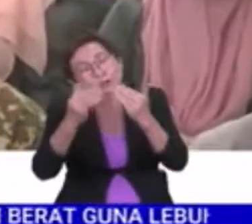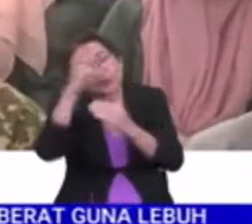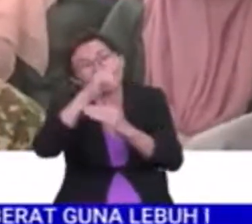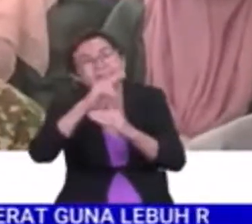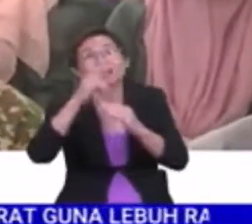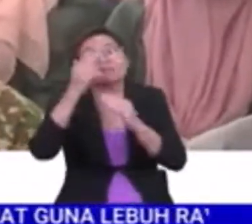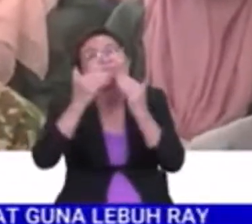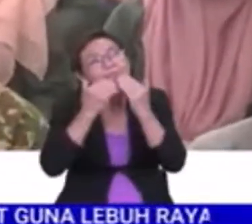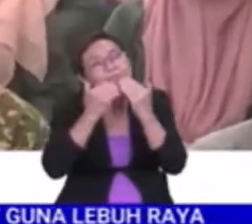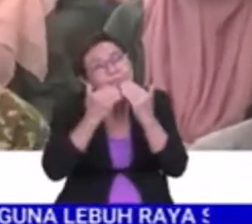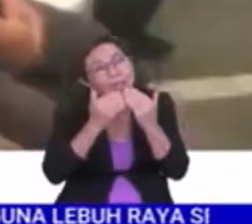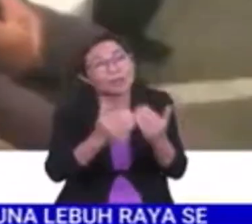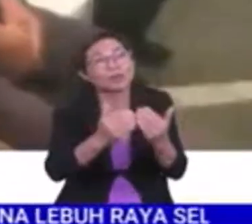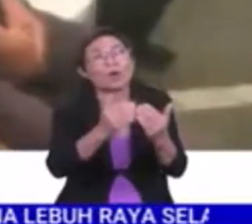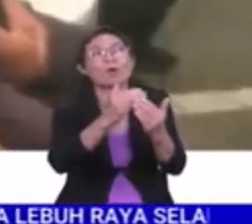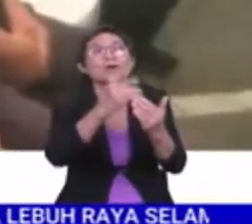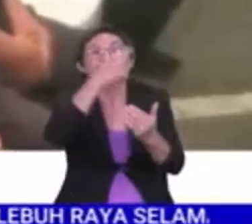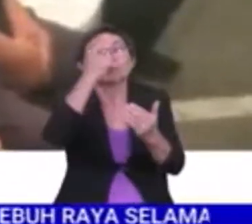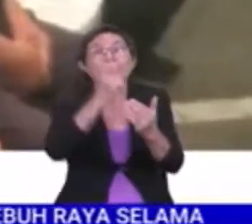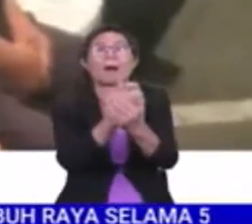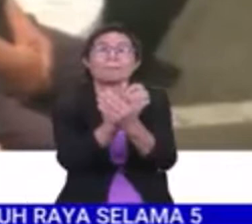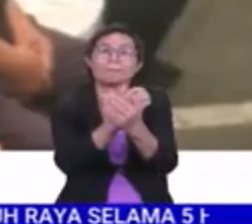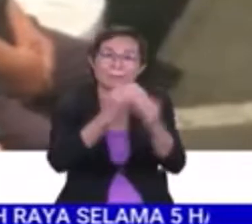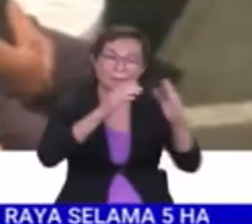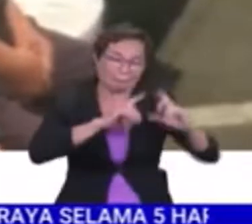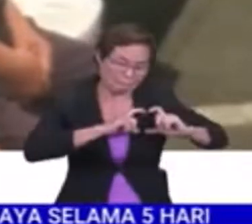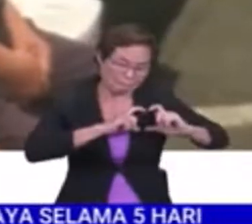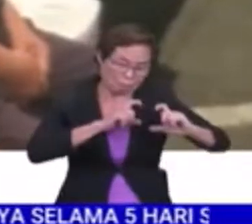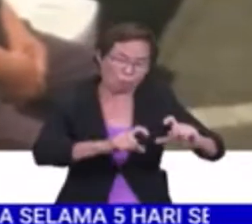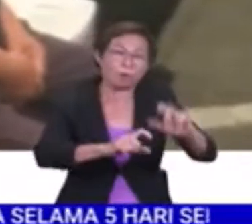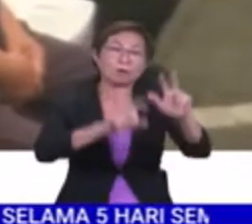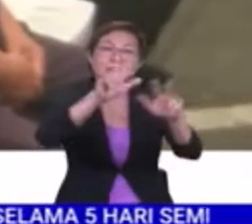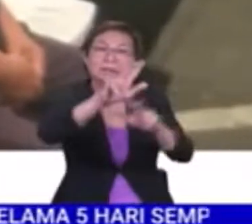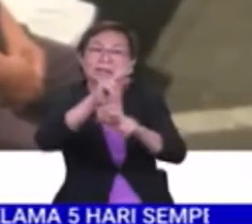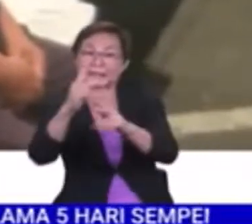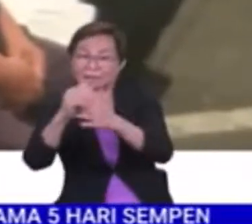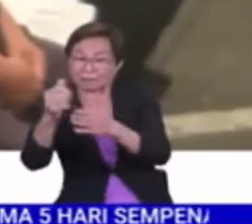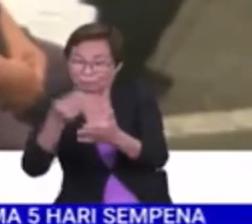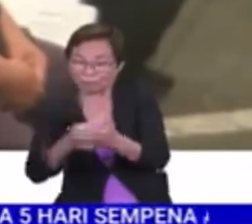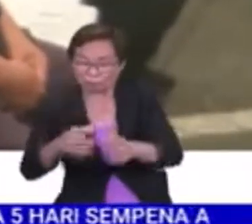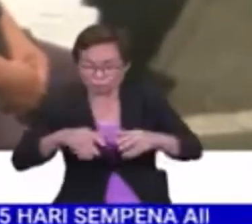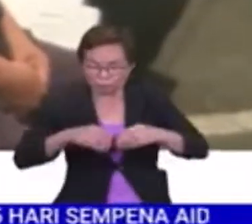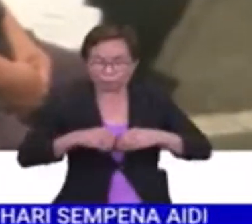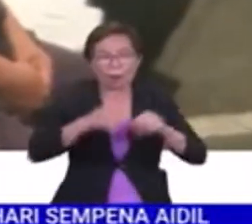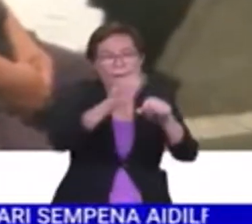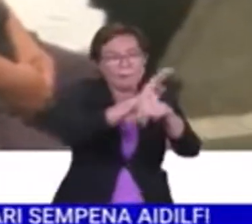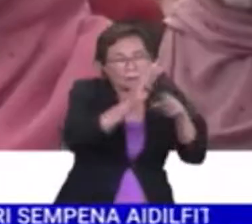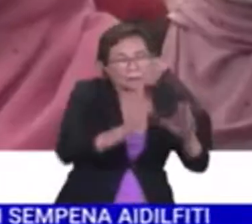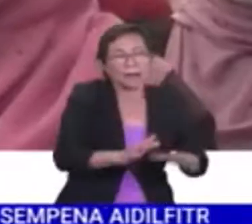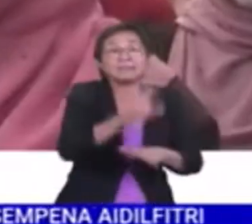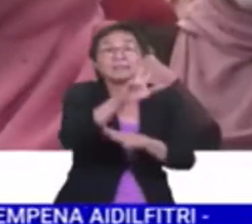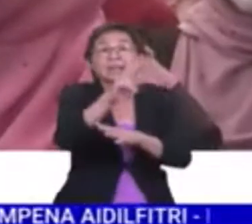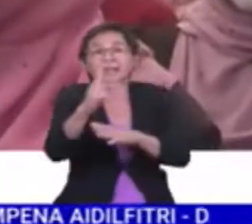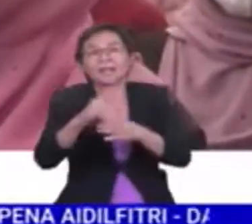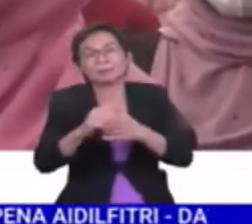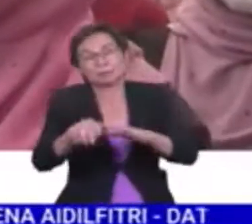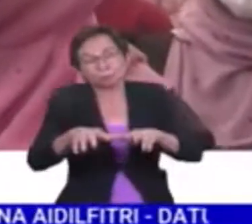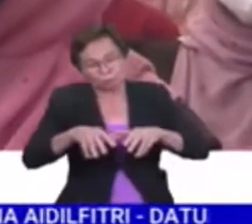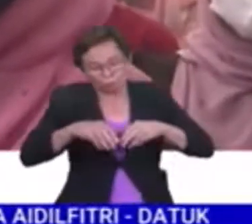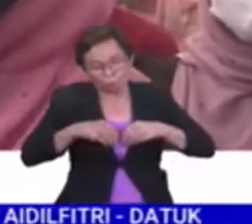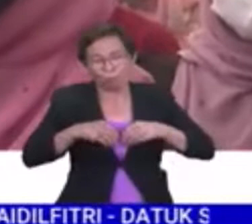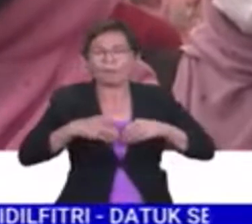kerajaan. Bantuan sekali bayar tanpa bayaran balik sebanyak RM3,000 yang diterima setiap peniaga nyata melegakan.